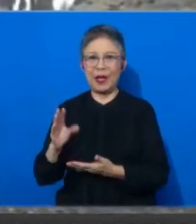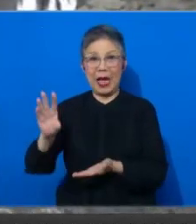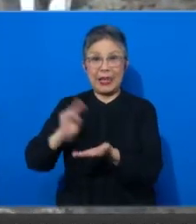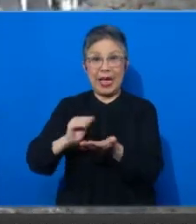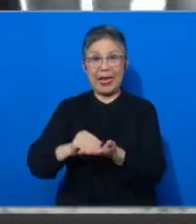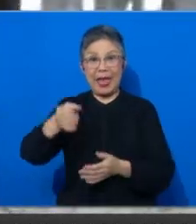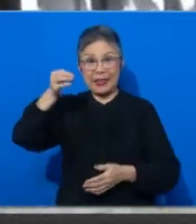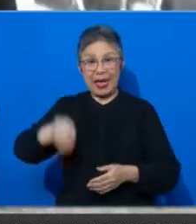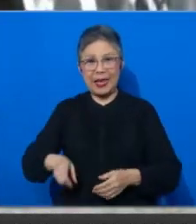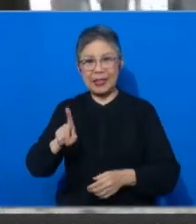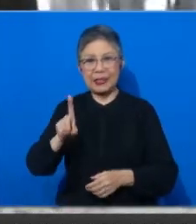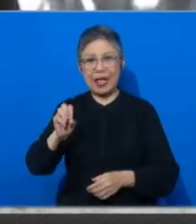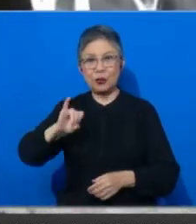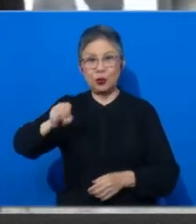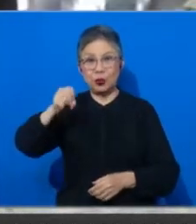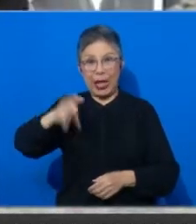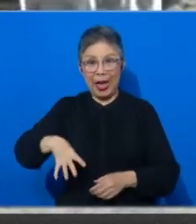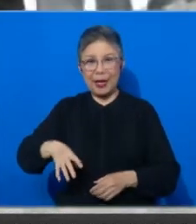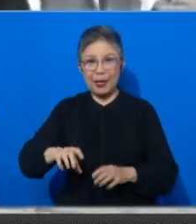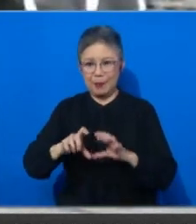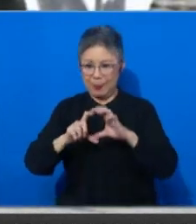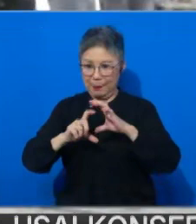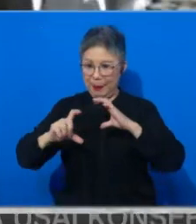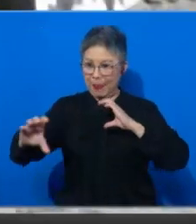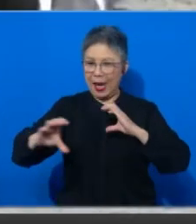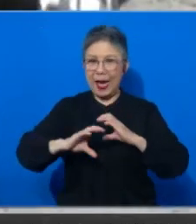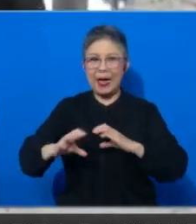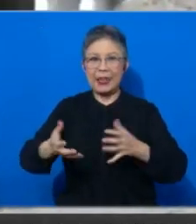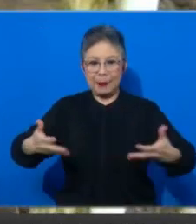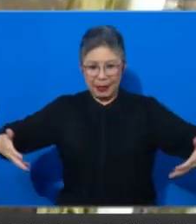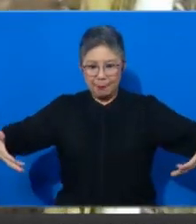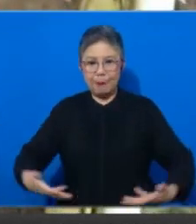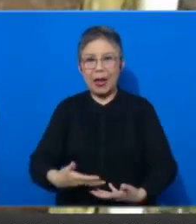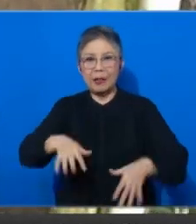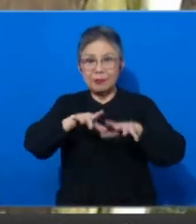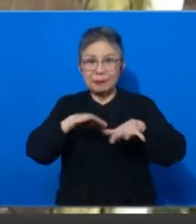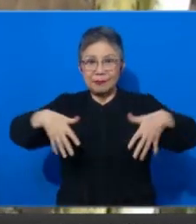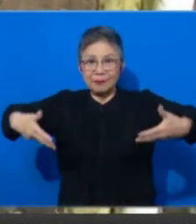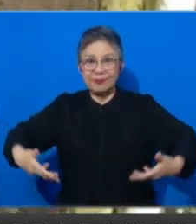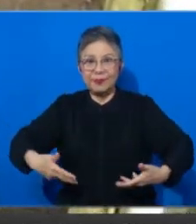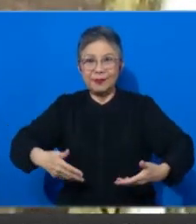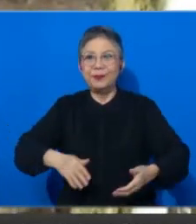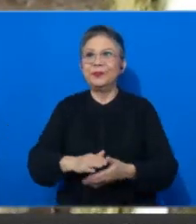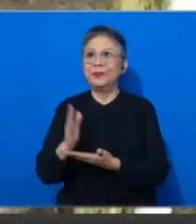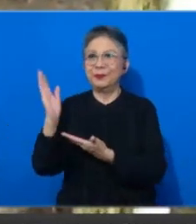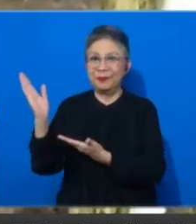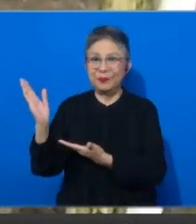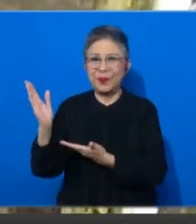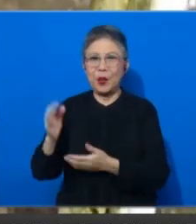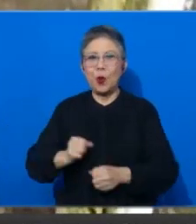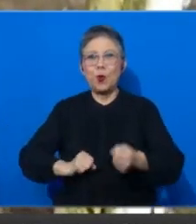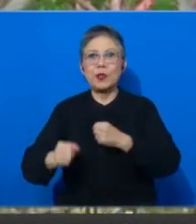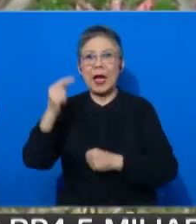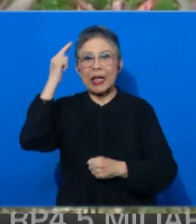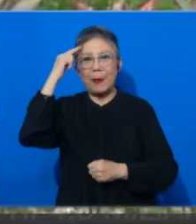sebesar 100 juta rupiah untuk pembelian pipa dan pembangunan bak penampungan serta bak pembagian air bersih, usaha kepala desa yang